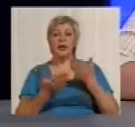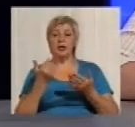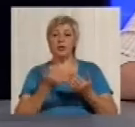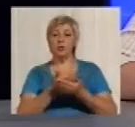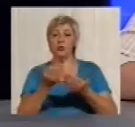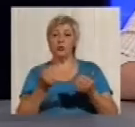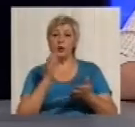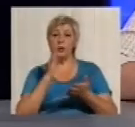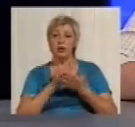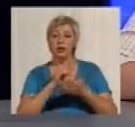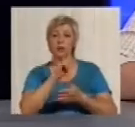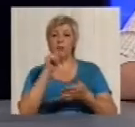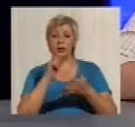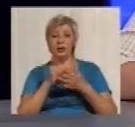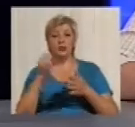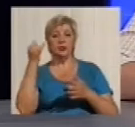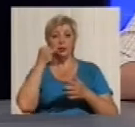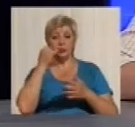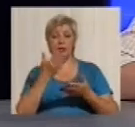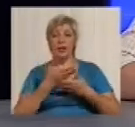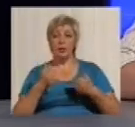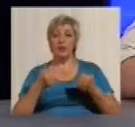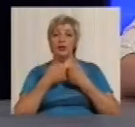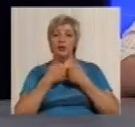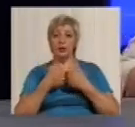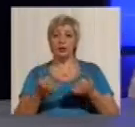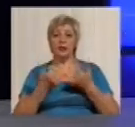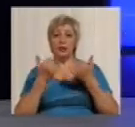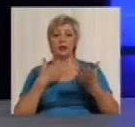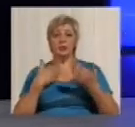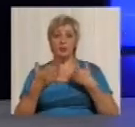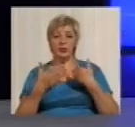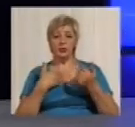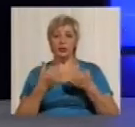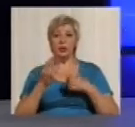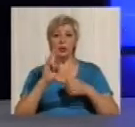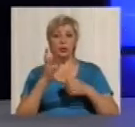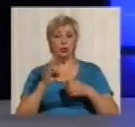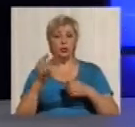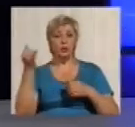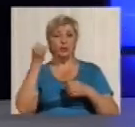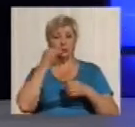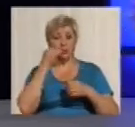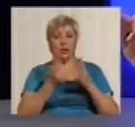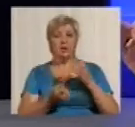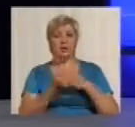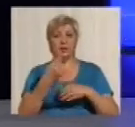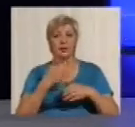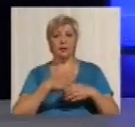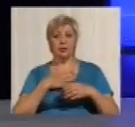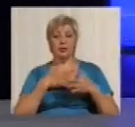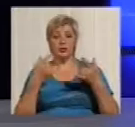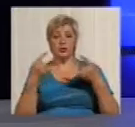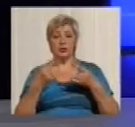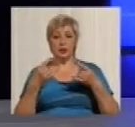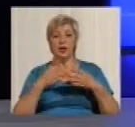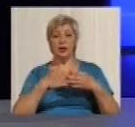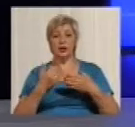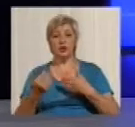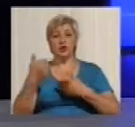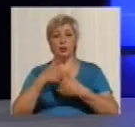маєте питання, будь ласка, телефонуйте. Ми відкриті до спілкування. Номер зв'язку з нами з'явиться на ваших екранах. Наші гості будуть